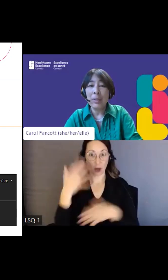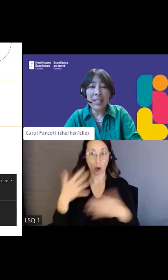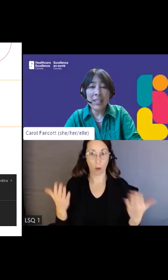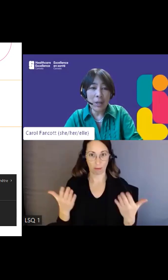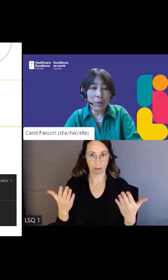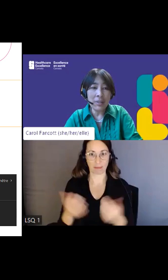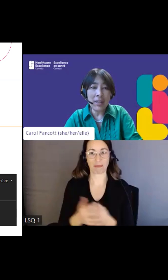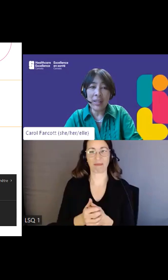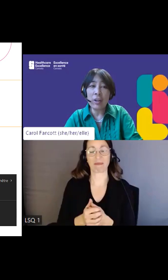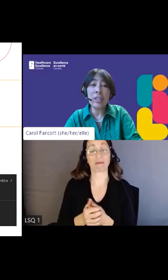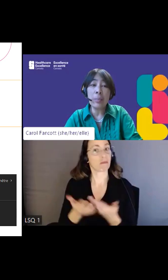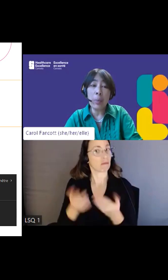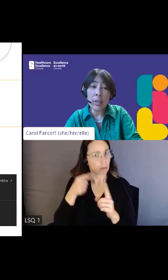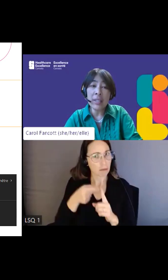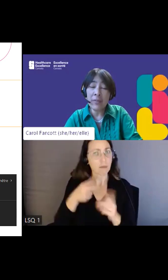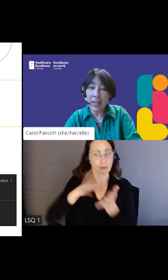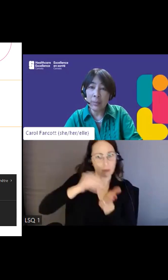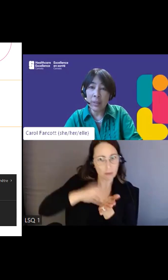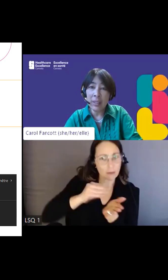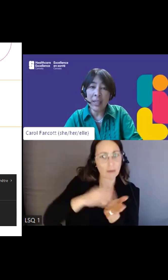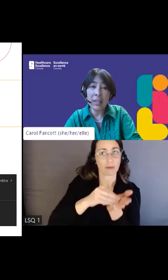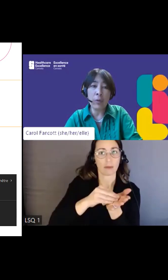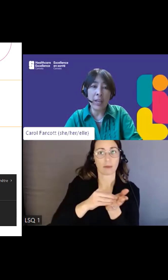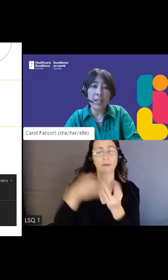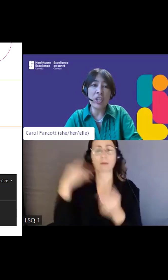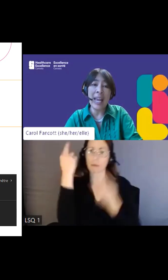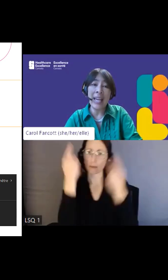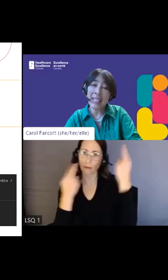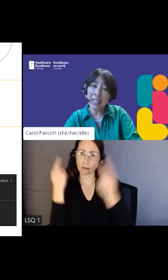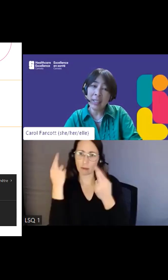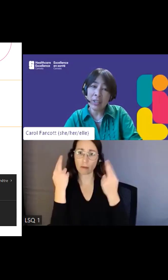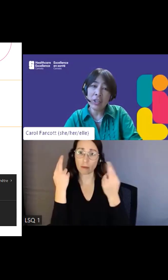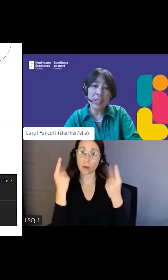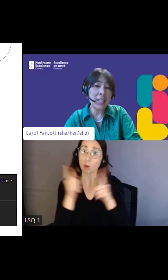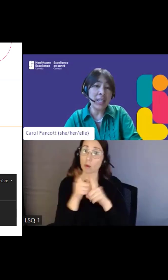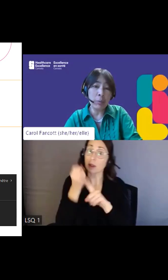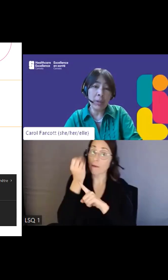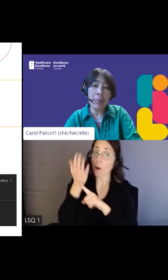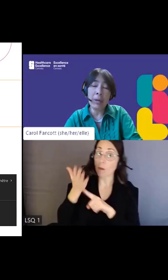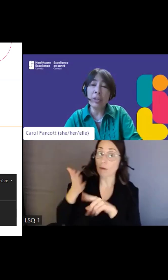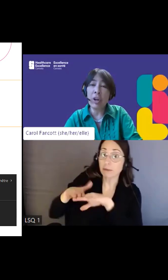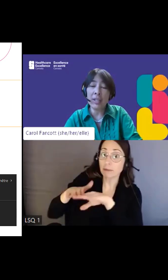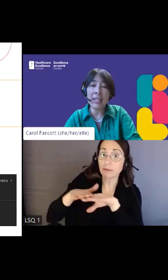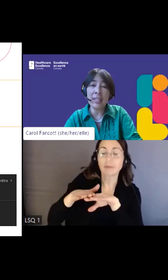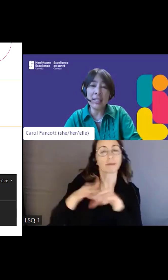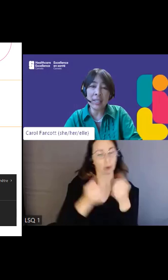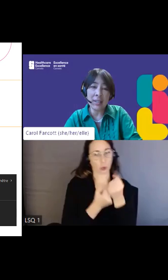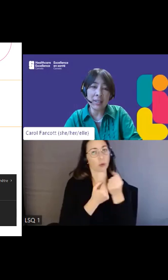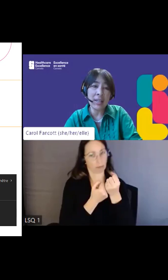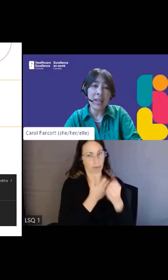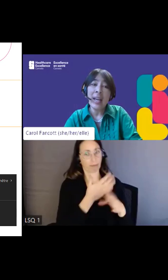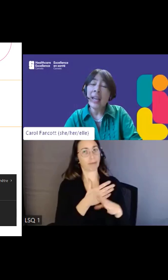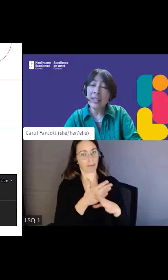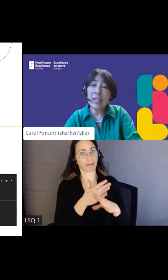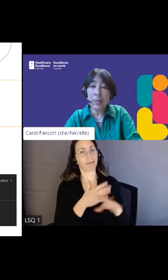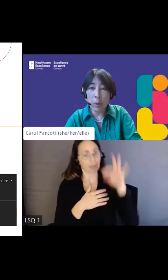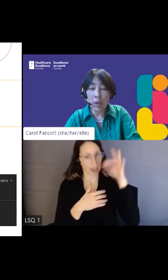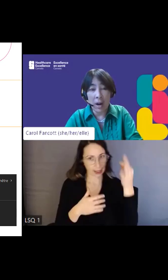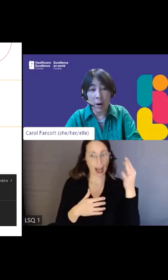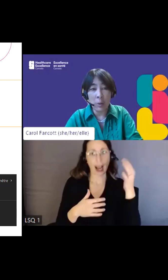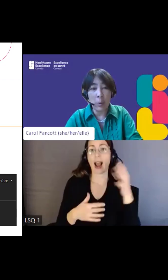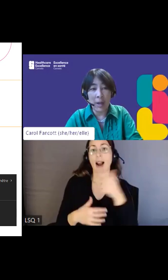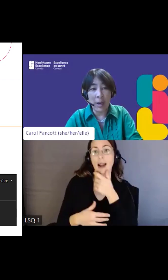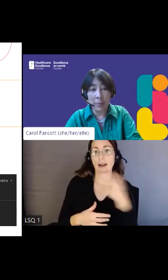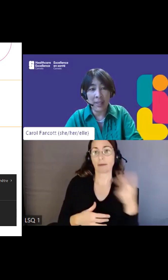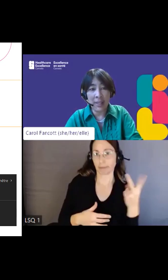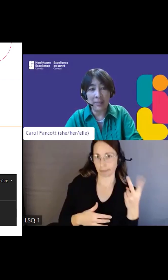noter aussi qu'il y a des soutiens qui vont être disponibles en français et en anglais pour débriefer sur le contenu discuté ainsi que pour soutenir justement notre bien-être.